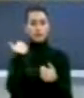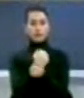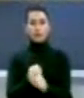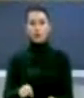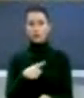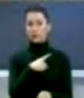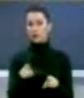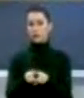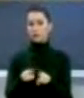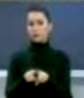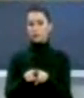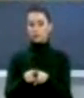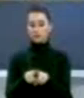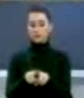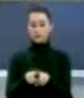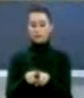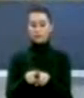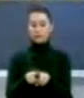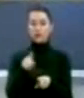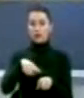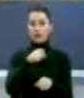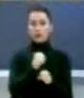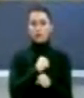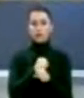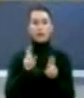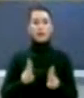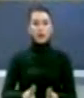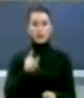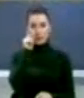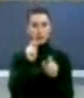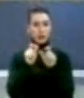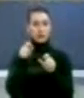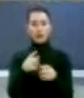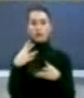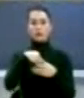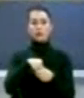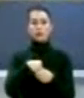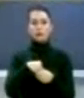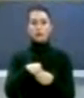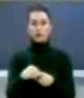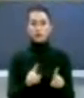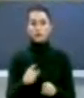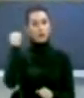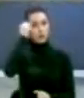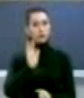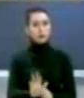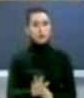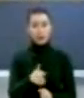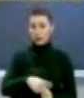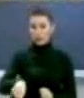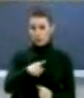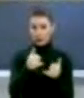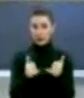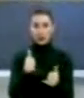Bosnjës. Konventa Evropiane për drejtat e njeriut është pjesë përbërëse e kushtetutës Republikës Kosovës. Ju, me këtë